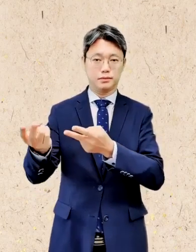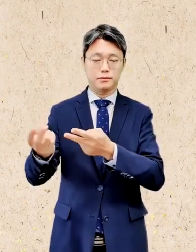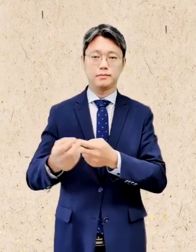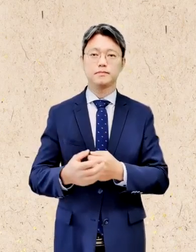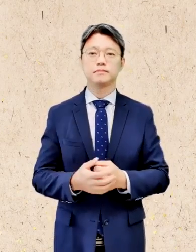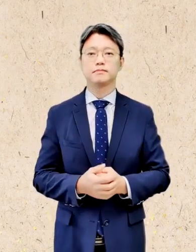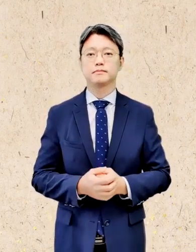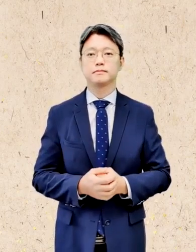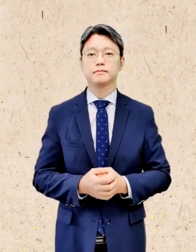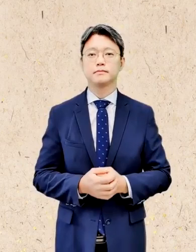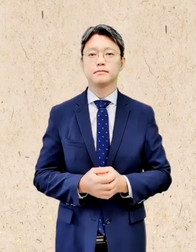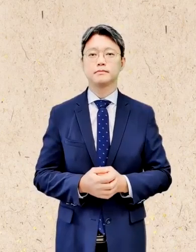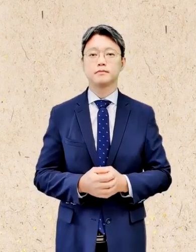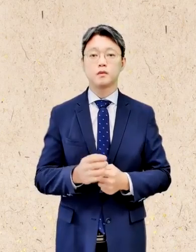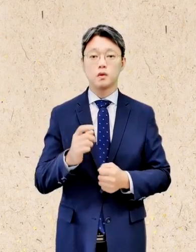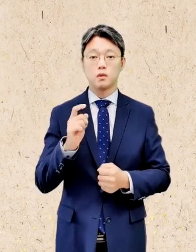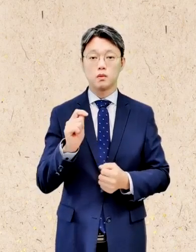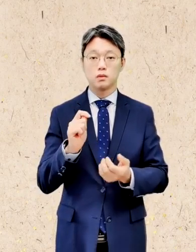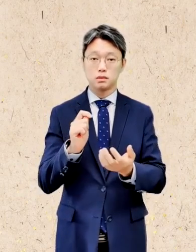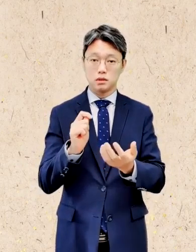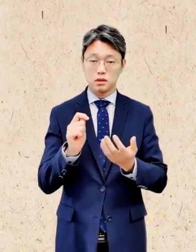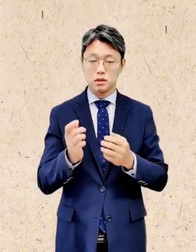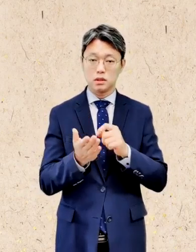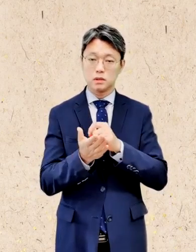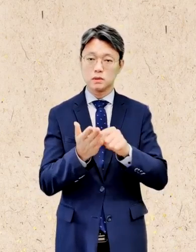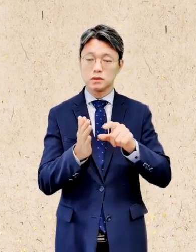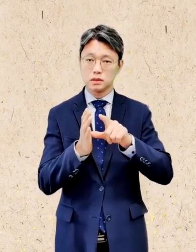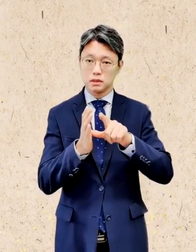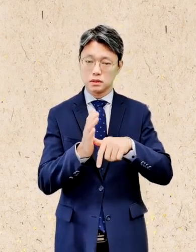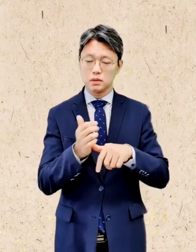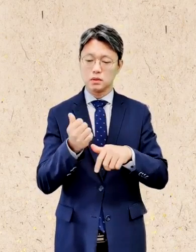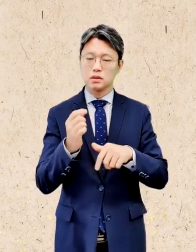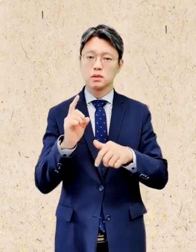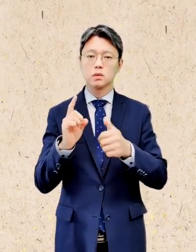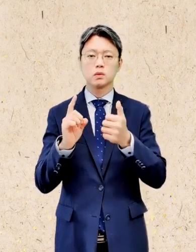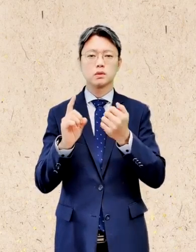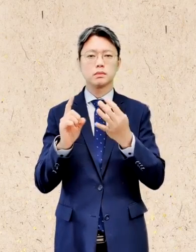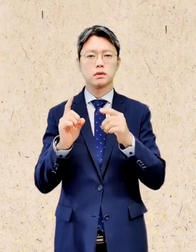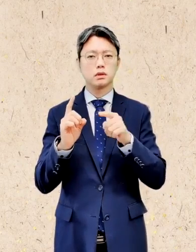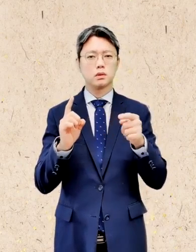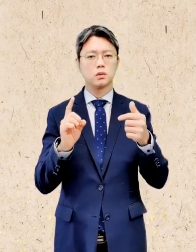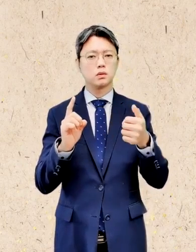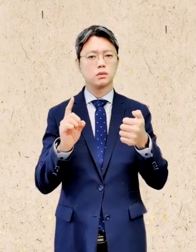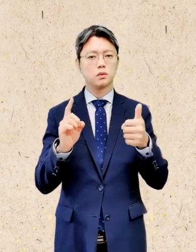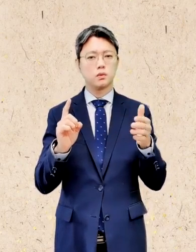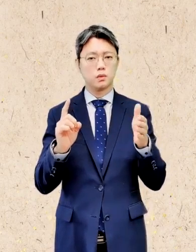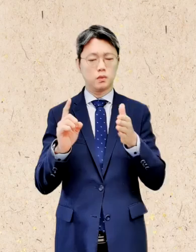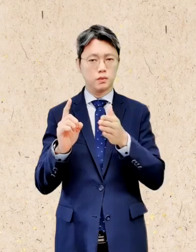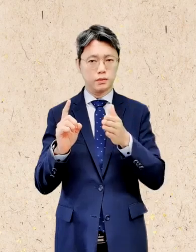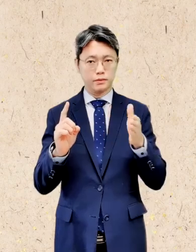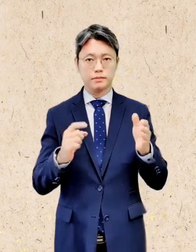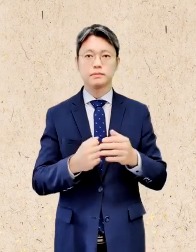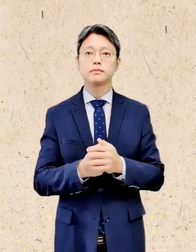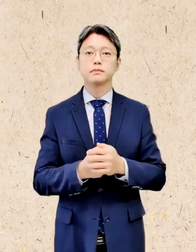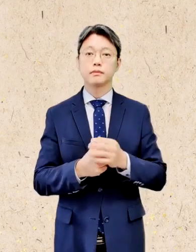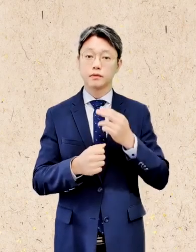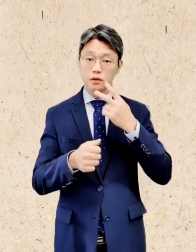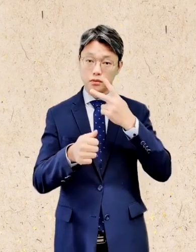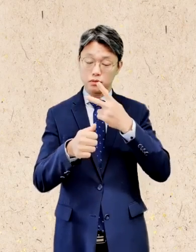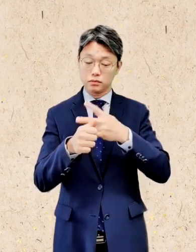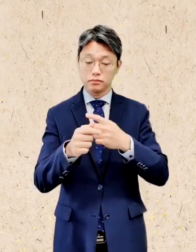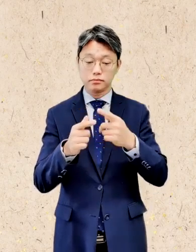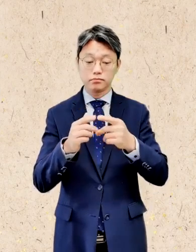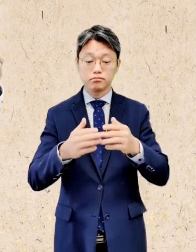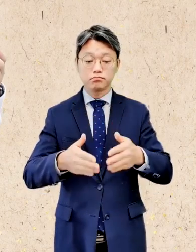것이죠. 고린도전서의 기록 시기를 주후 54에서 55년경으로 보는데 바울이 교회를 개척한